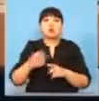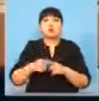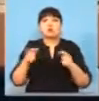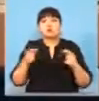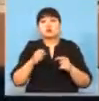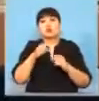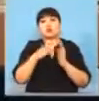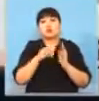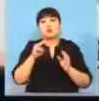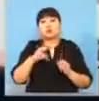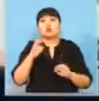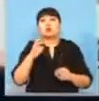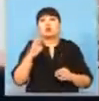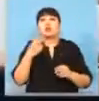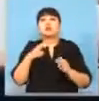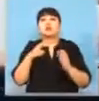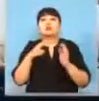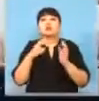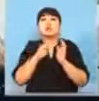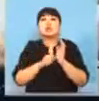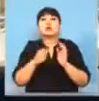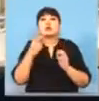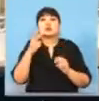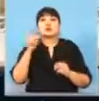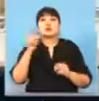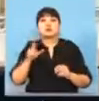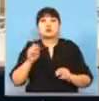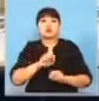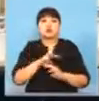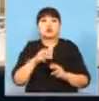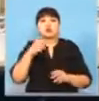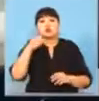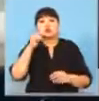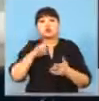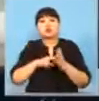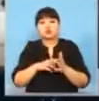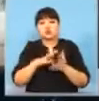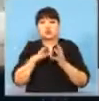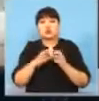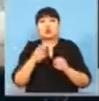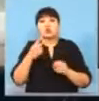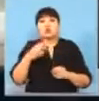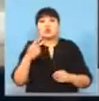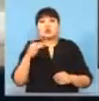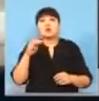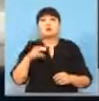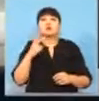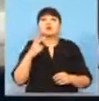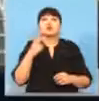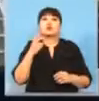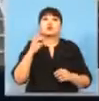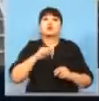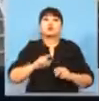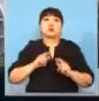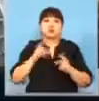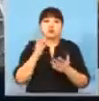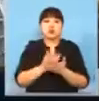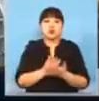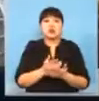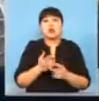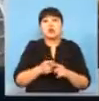сәйкес 19262 адам жұмыспен қамтылуы тиіс болатын. Кешенді жоспардың нәтижесінде 22221 адам жұмысқа